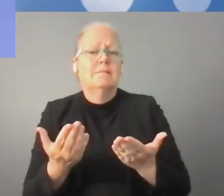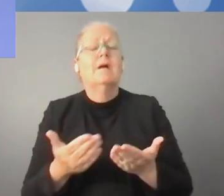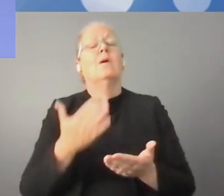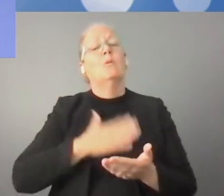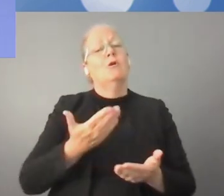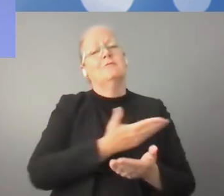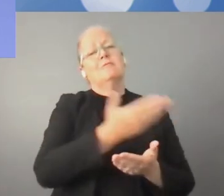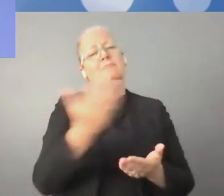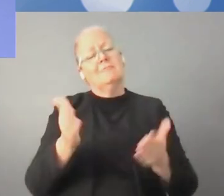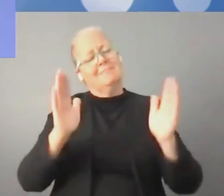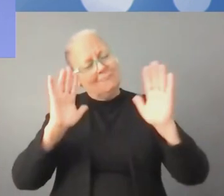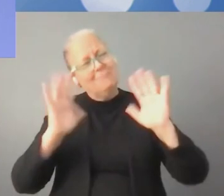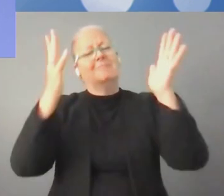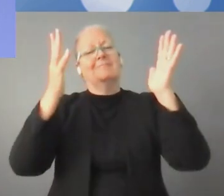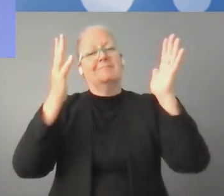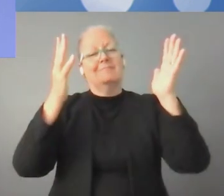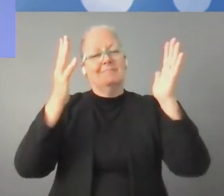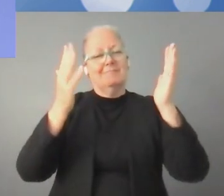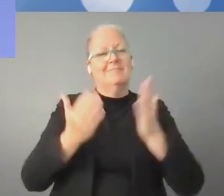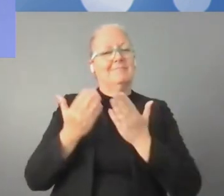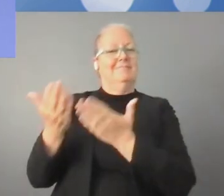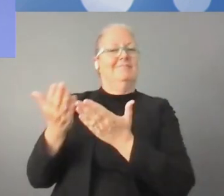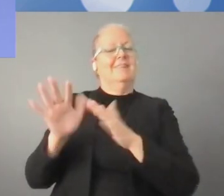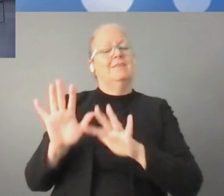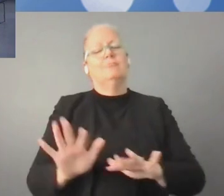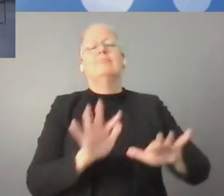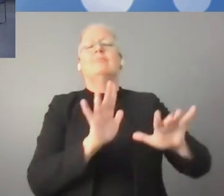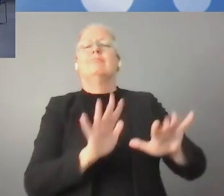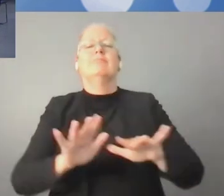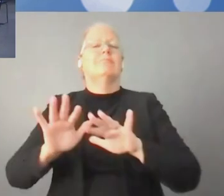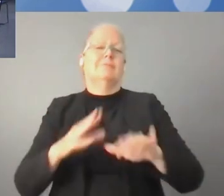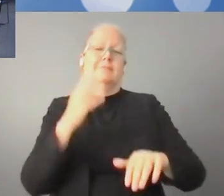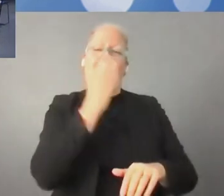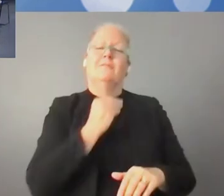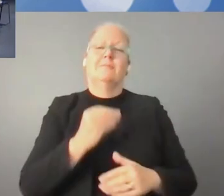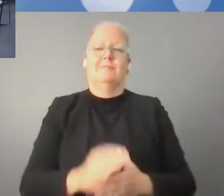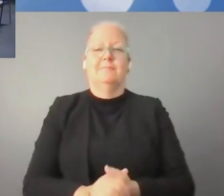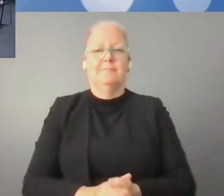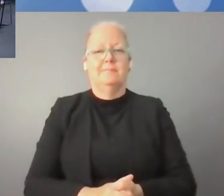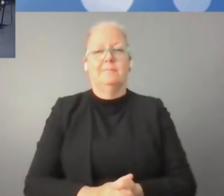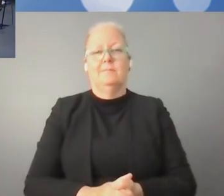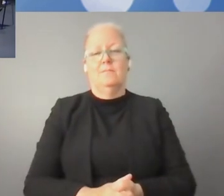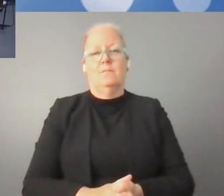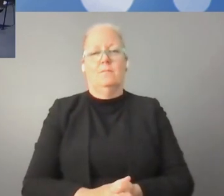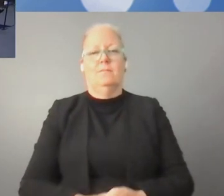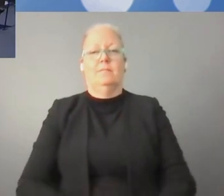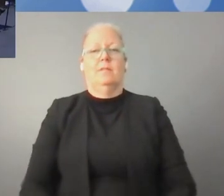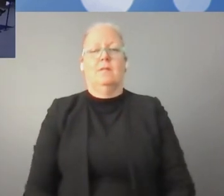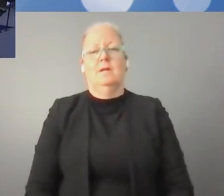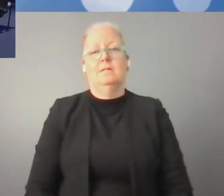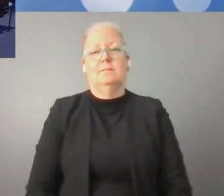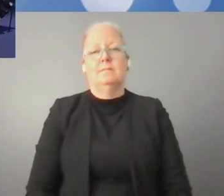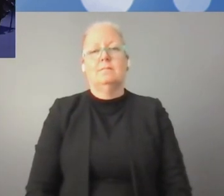музыкальное образование для нас всех, кто живем в мире технологий и искусственного